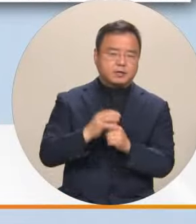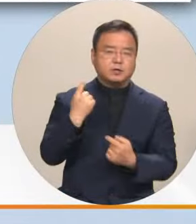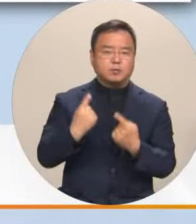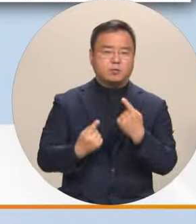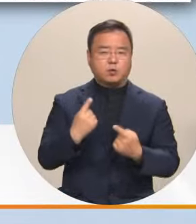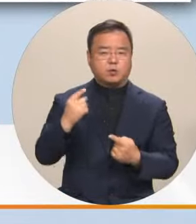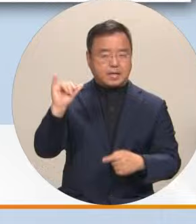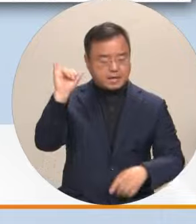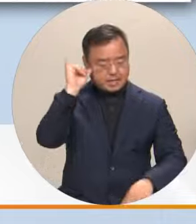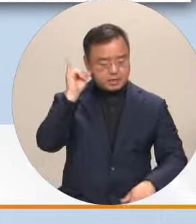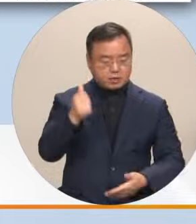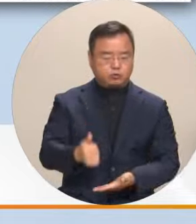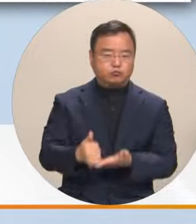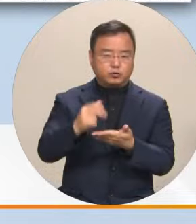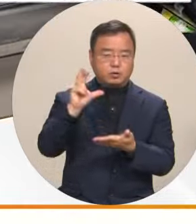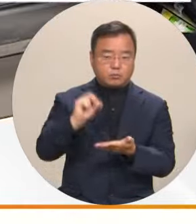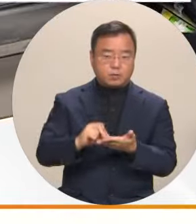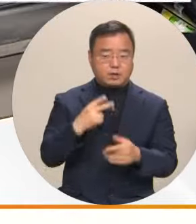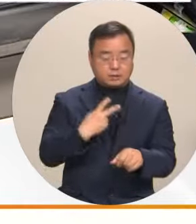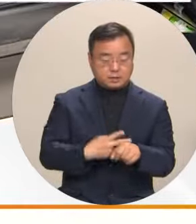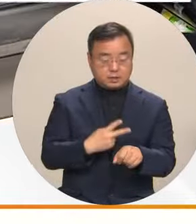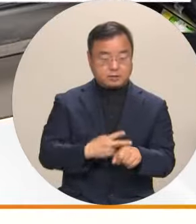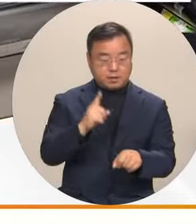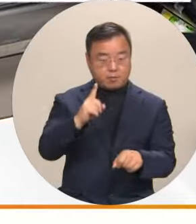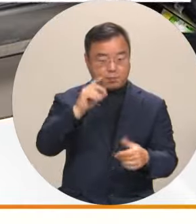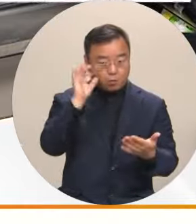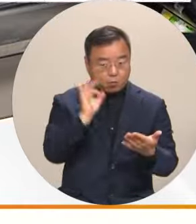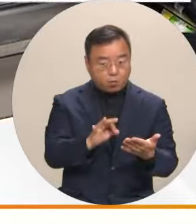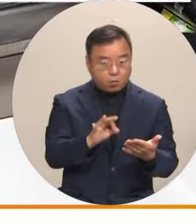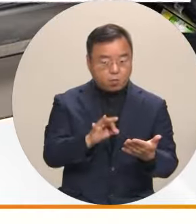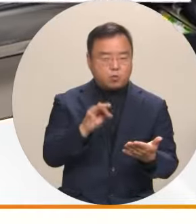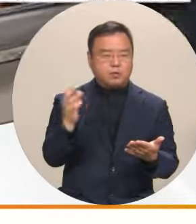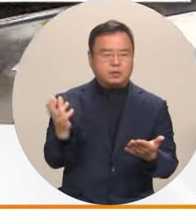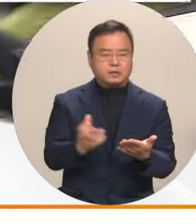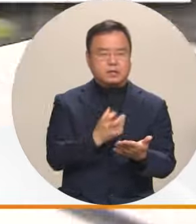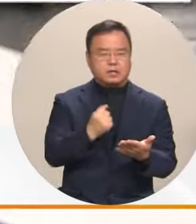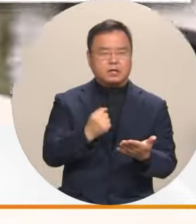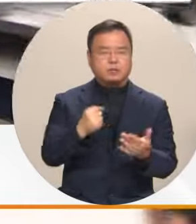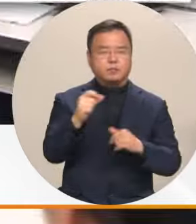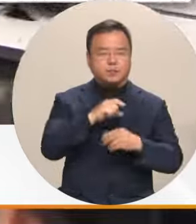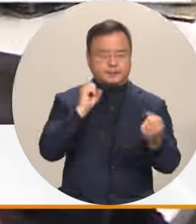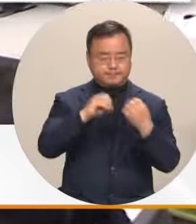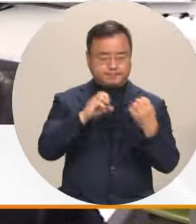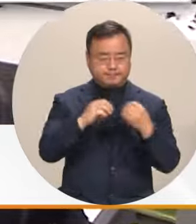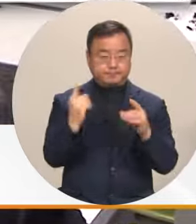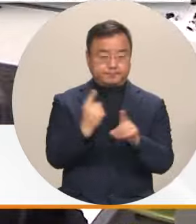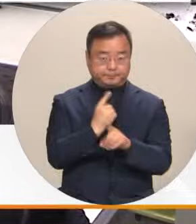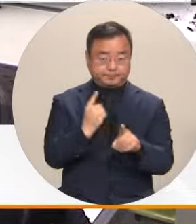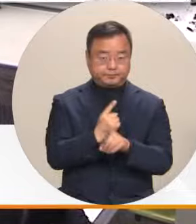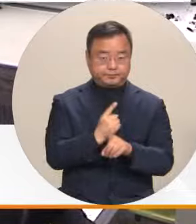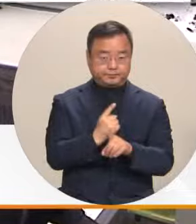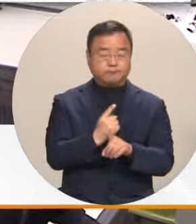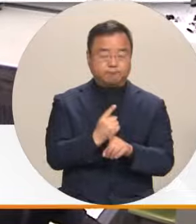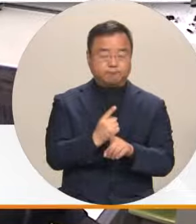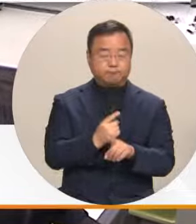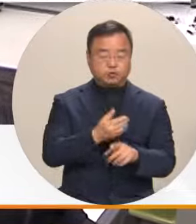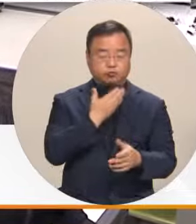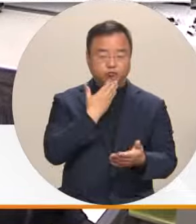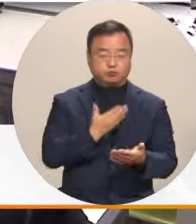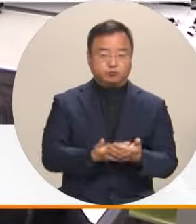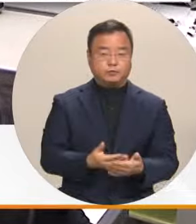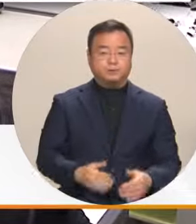추천한 문제를 선생님이 한번 보면서 그걸 가지고 피드백해주는 사실 그 하이 터치가 되게